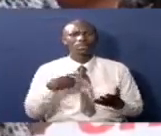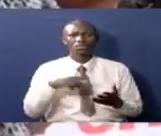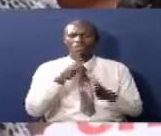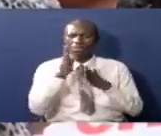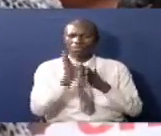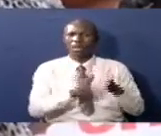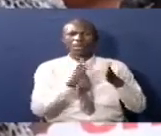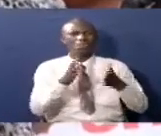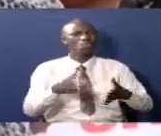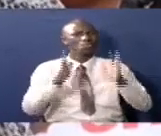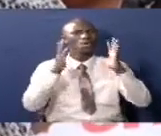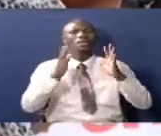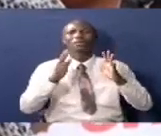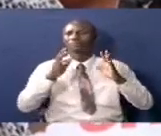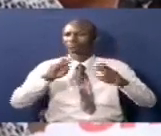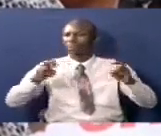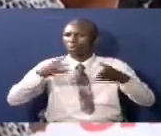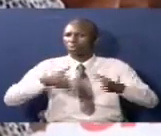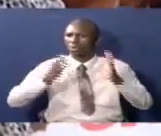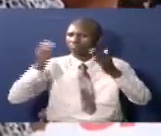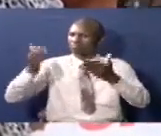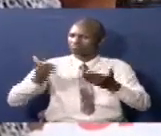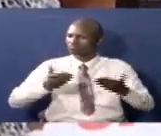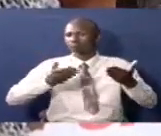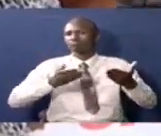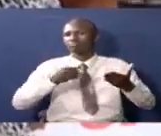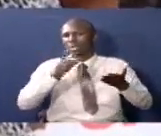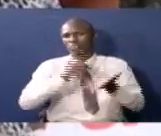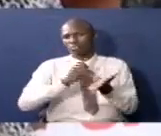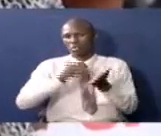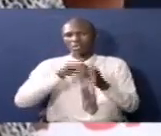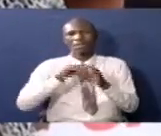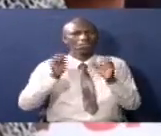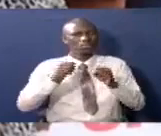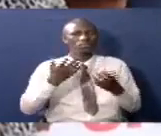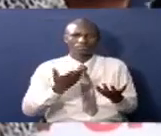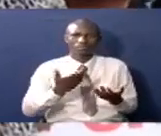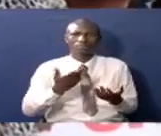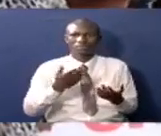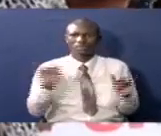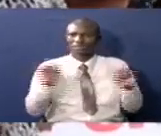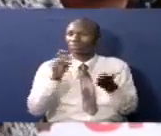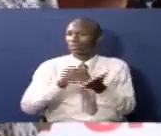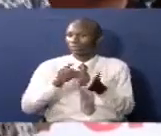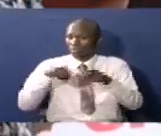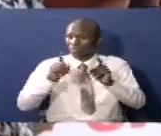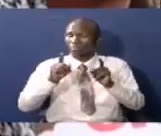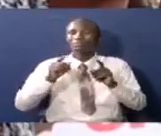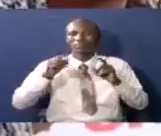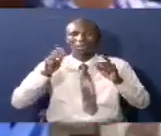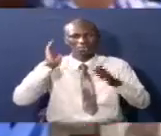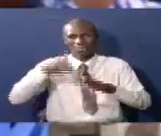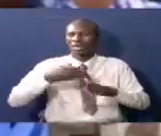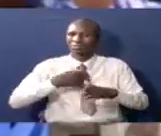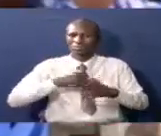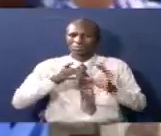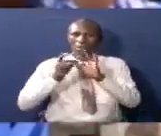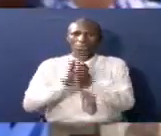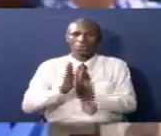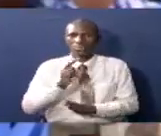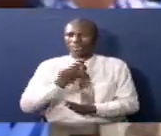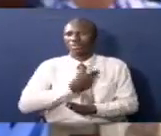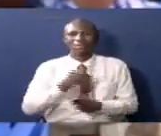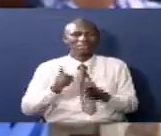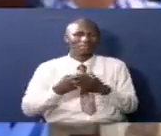tumando nziasi kipato kwa nasia kudengesi ya matakirele maitu na hindi na mama matakirele na mama ya me willing kukooperate na itu